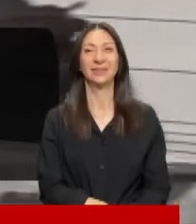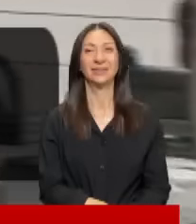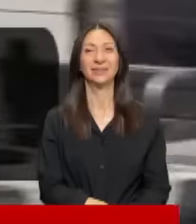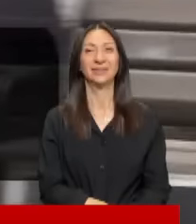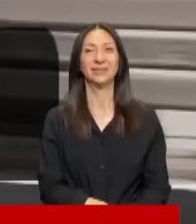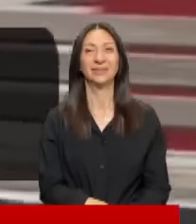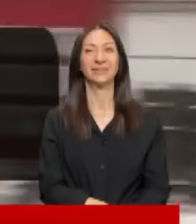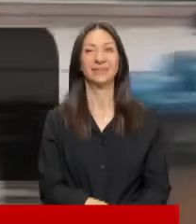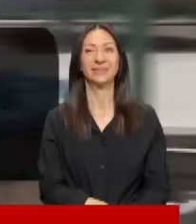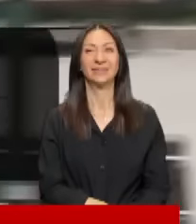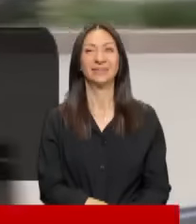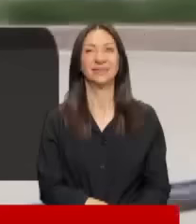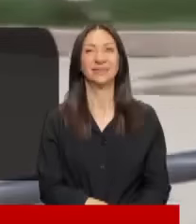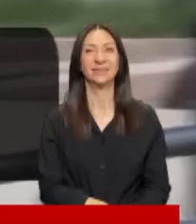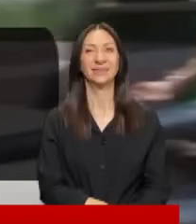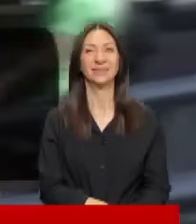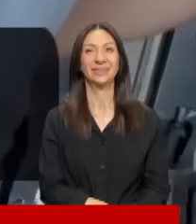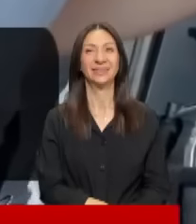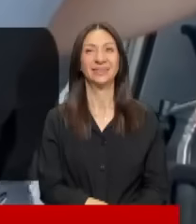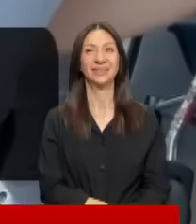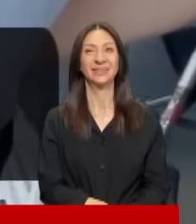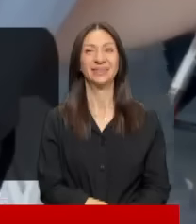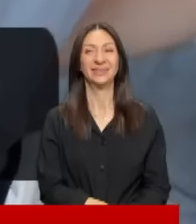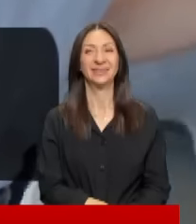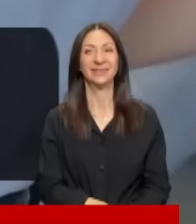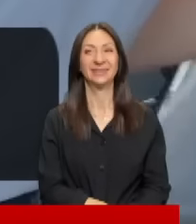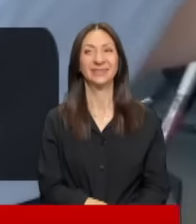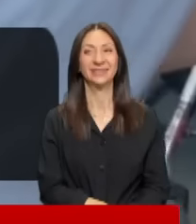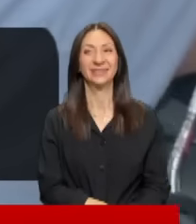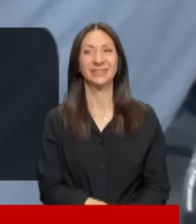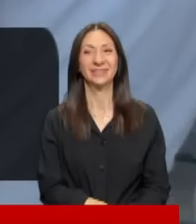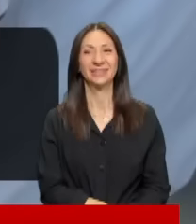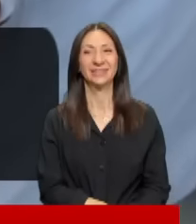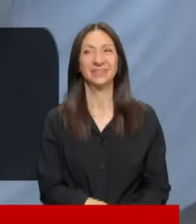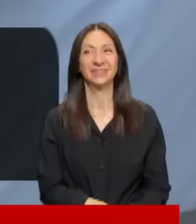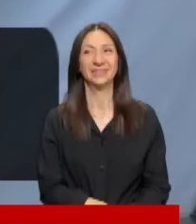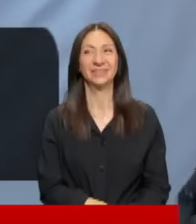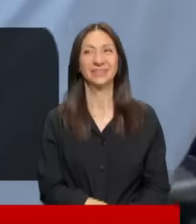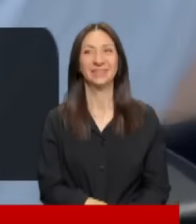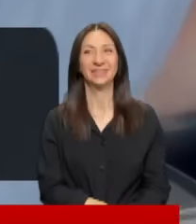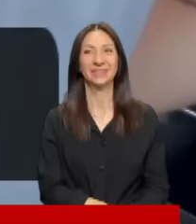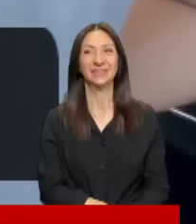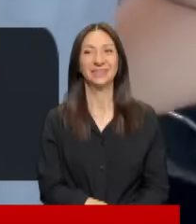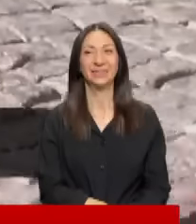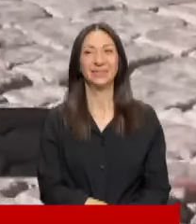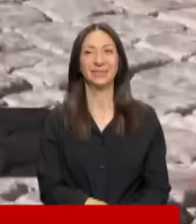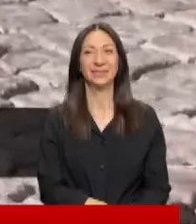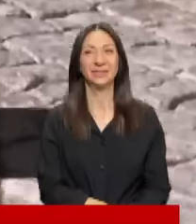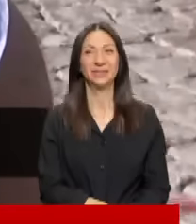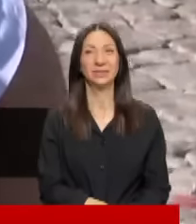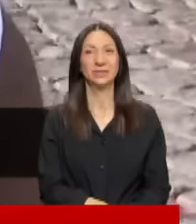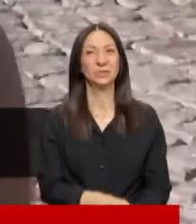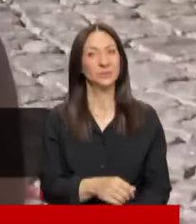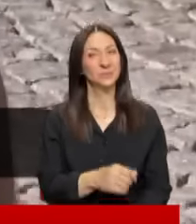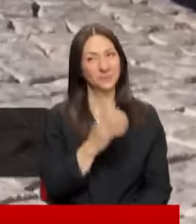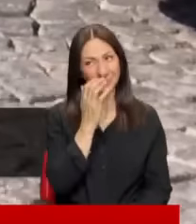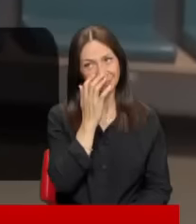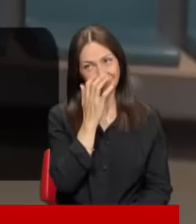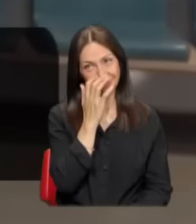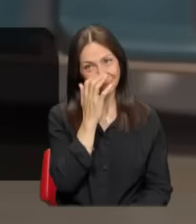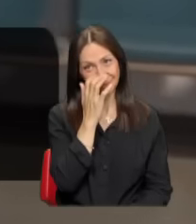Ama sıkıntı yok. 5-6 dikişle kurtarırız herhalde. Kesti abi, kesti. çok acıyor vallahi